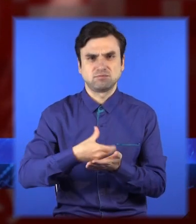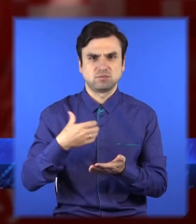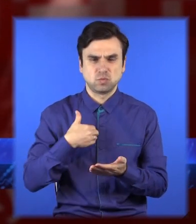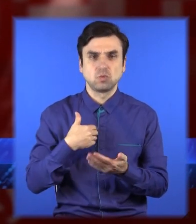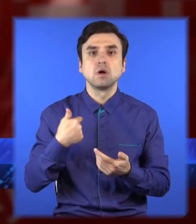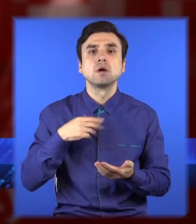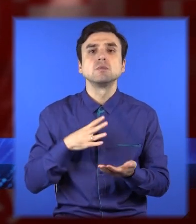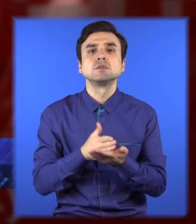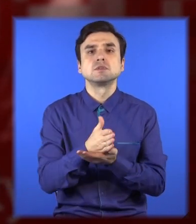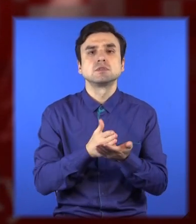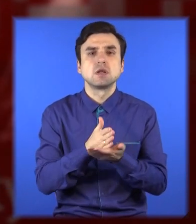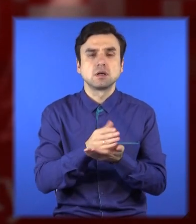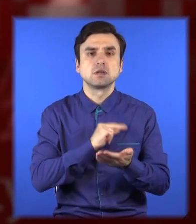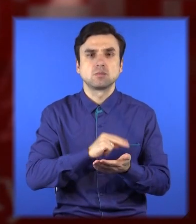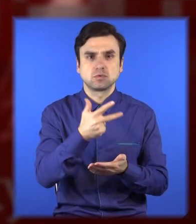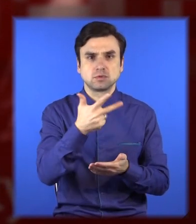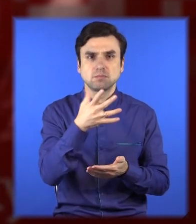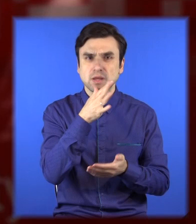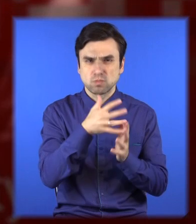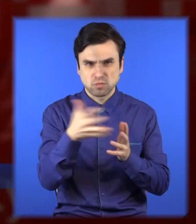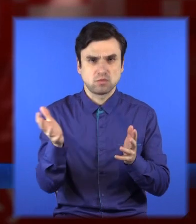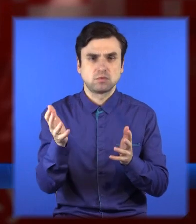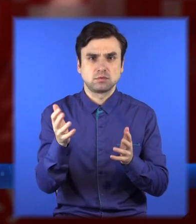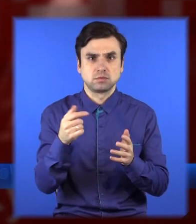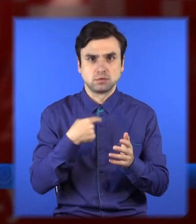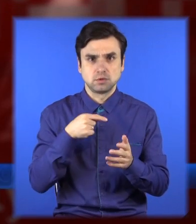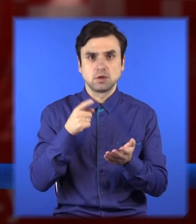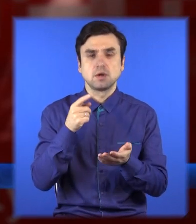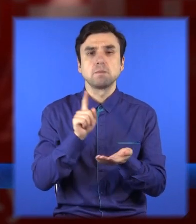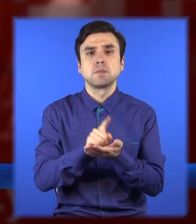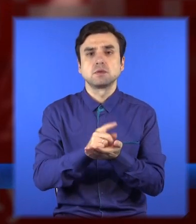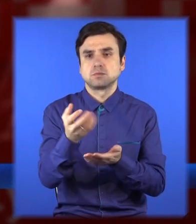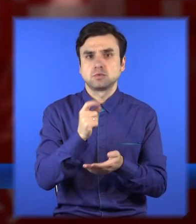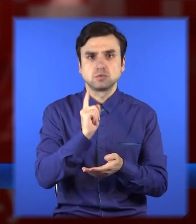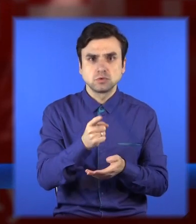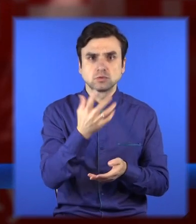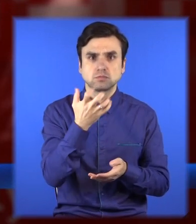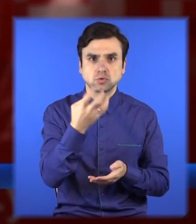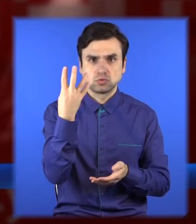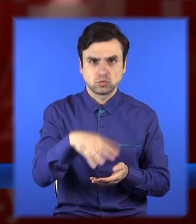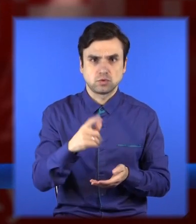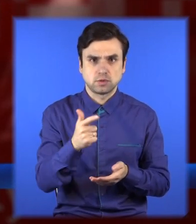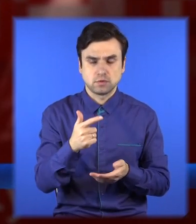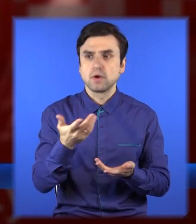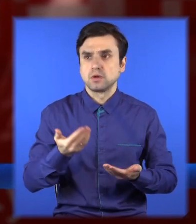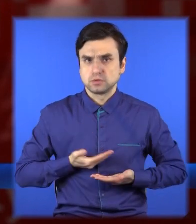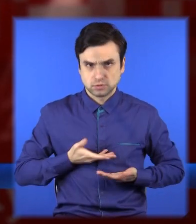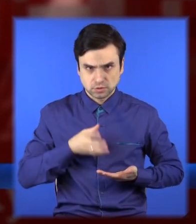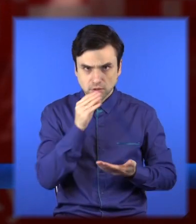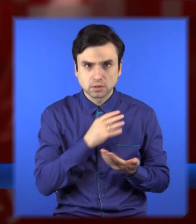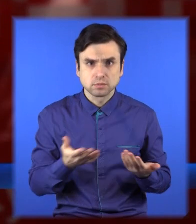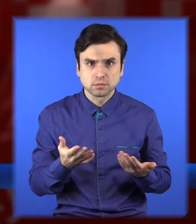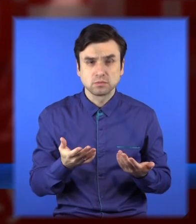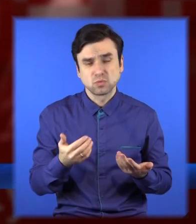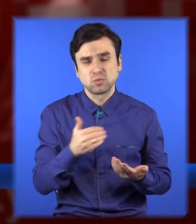стаж більше 35 років. У мене 1540 пенсії. Скажіть, можна на таку пенсію прожити?